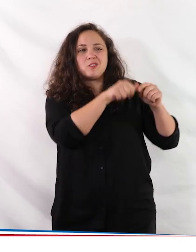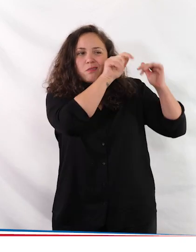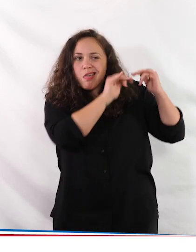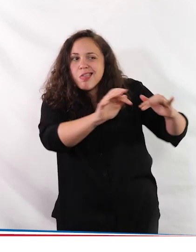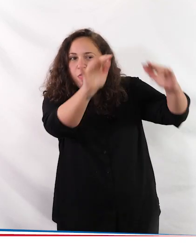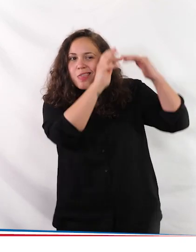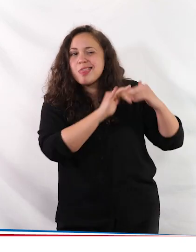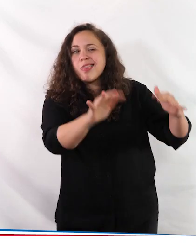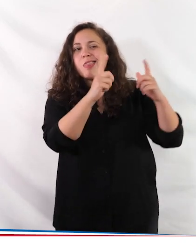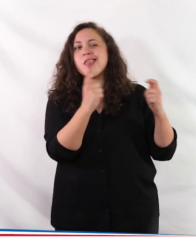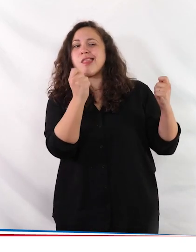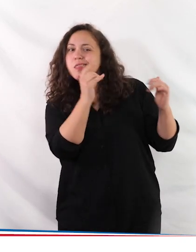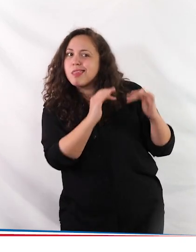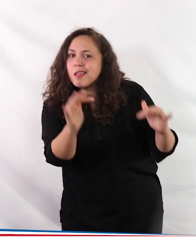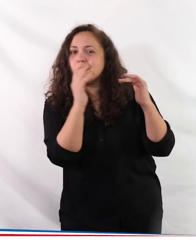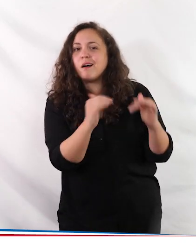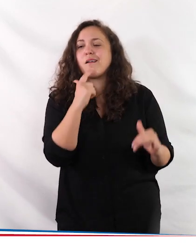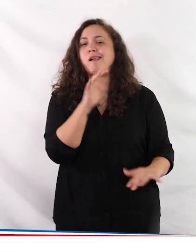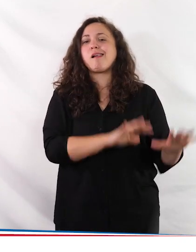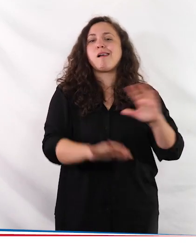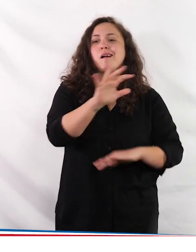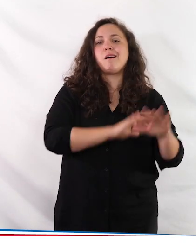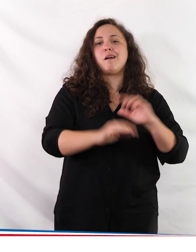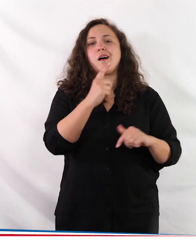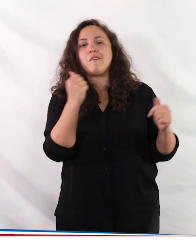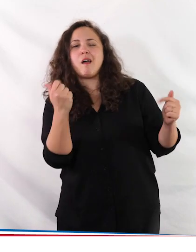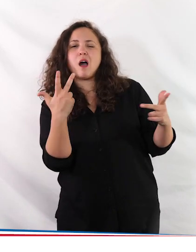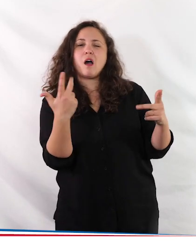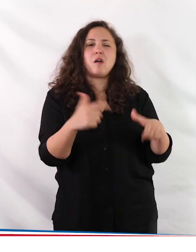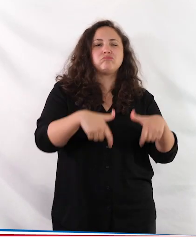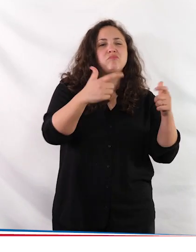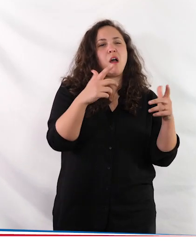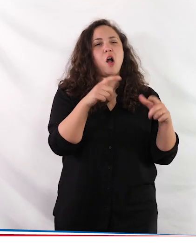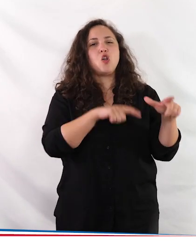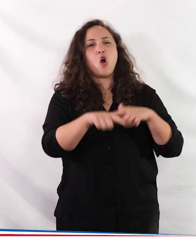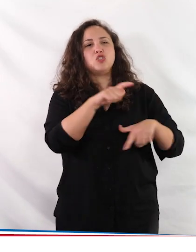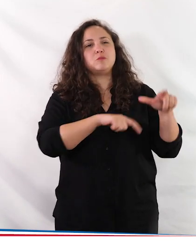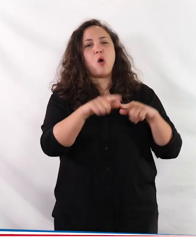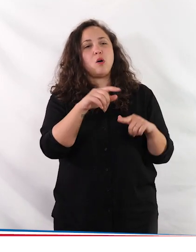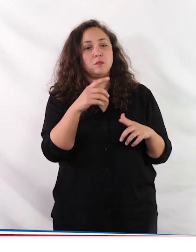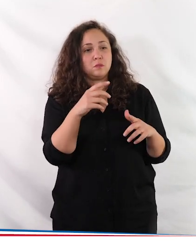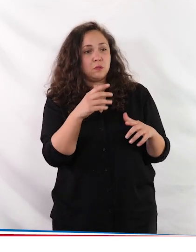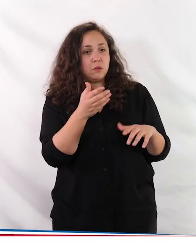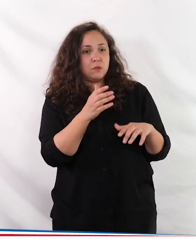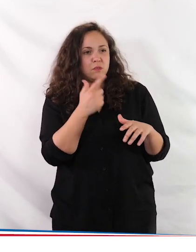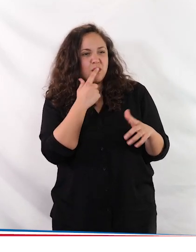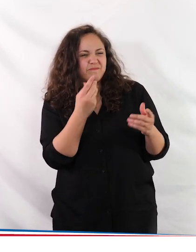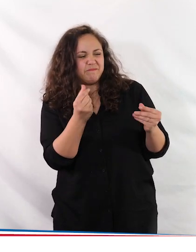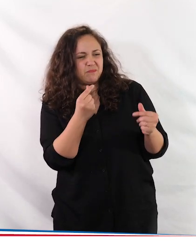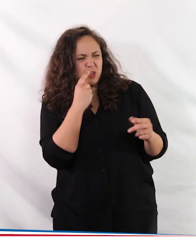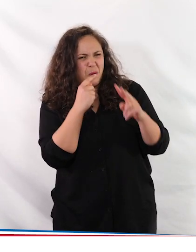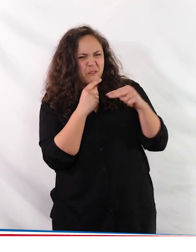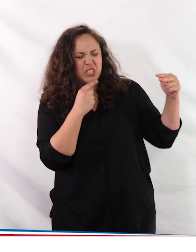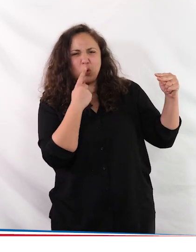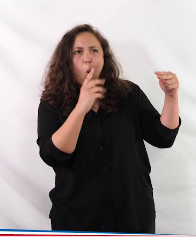travail, disons-le, de lobby qui consistait à dire bien ça renchérit le coût du logement que d'avoir des